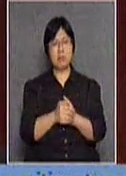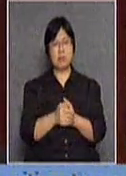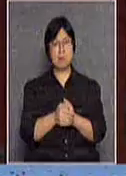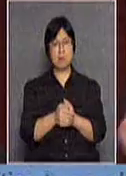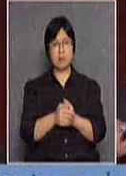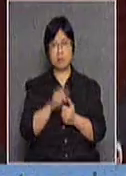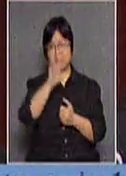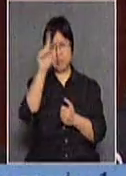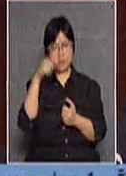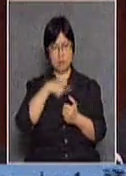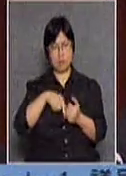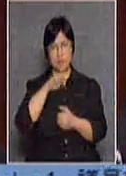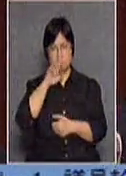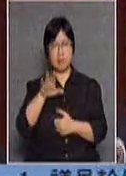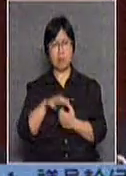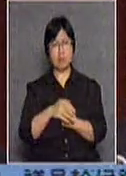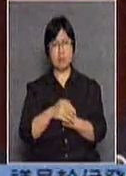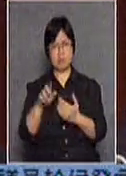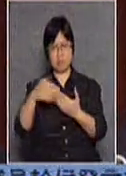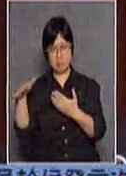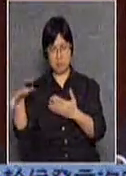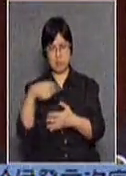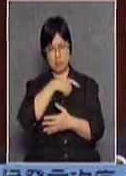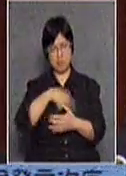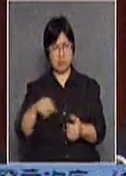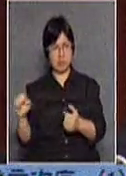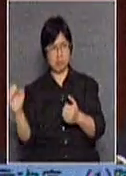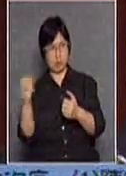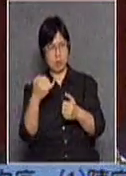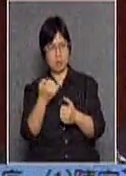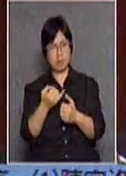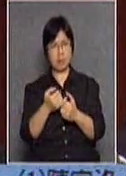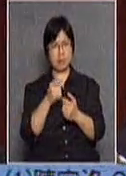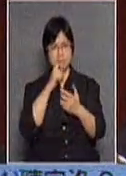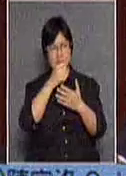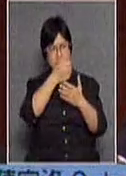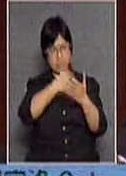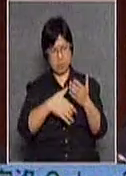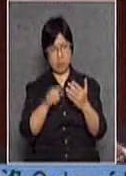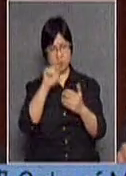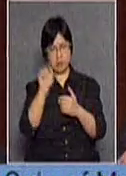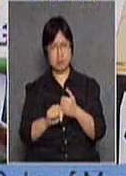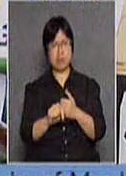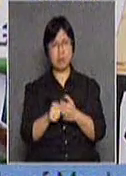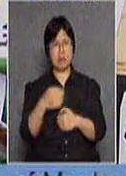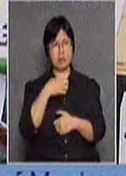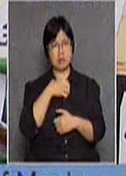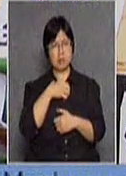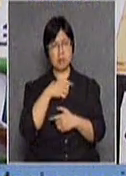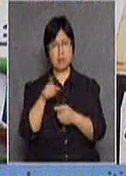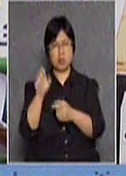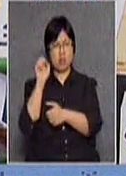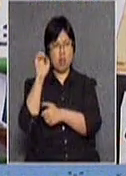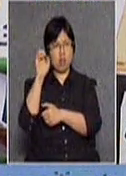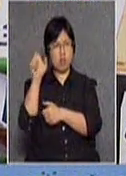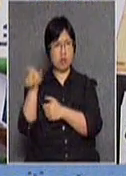任何議員有發言，其他議員指出是有個規程問題，認為那位發緊言的